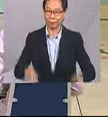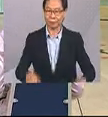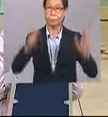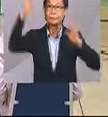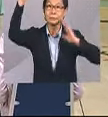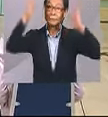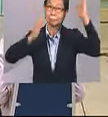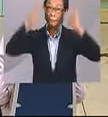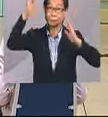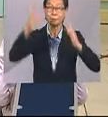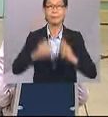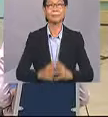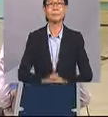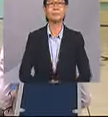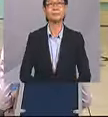Malaysia.